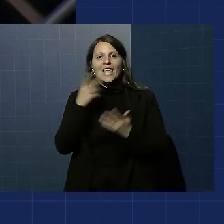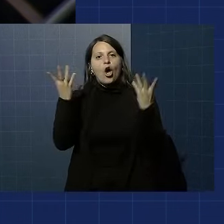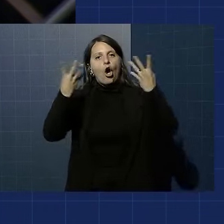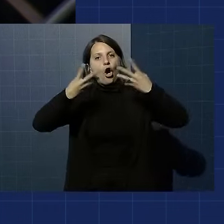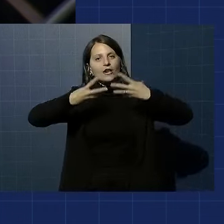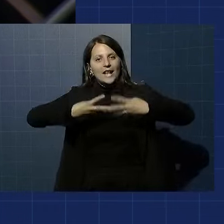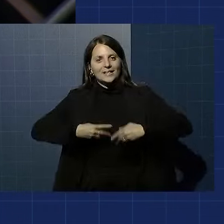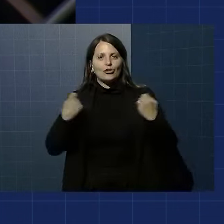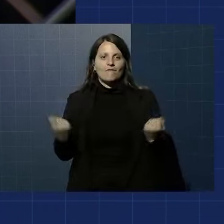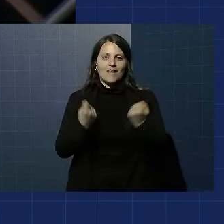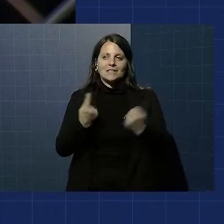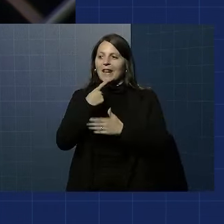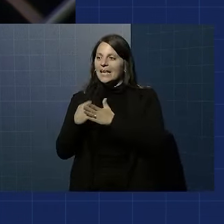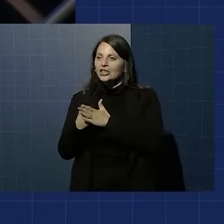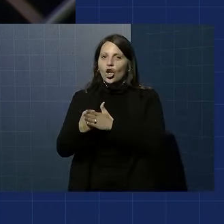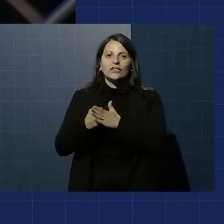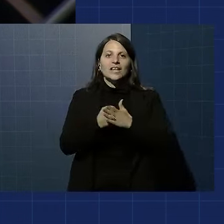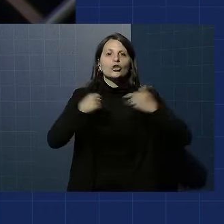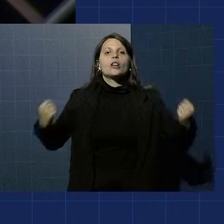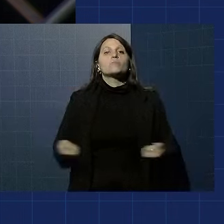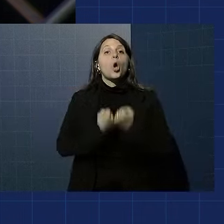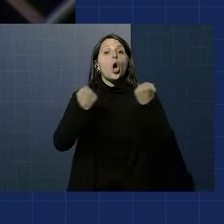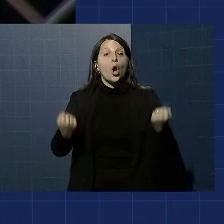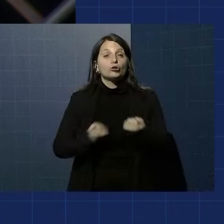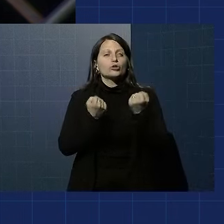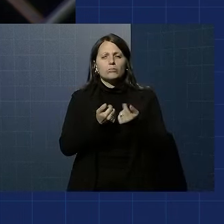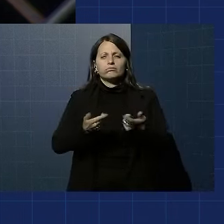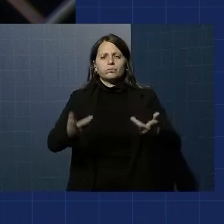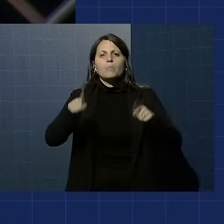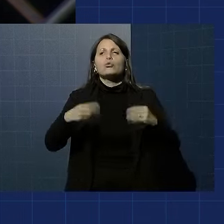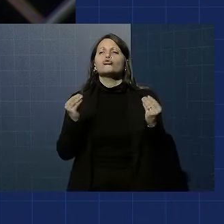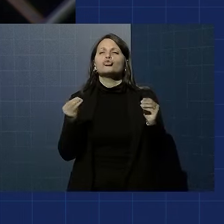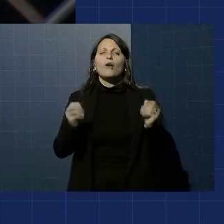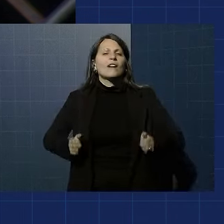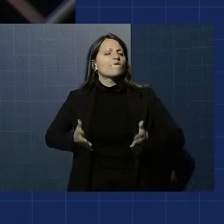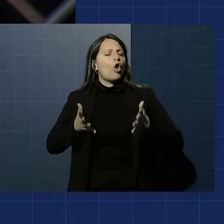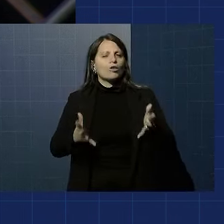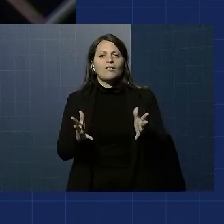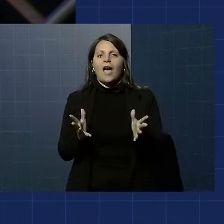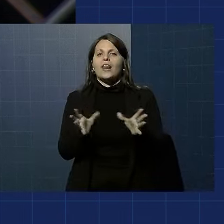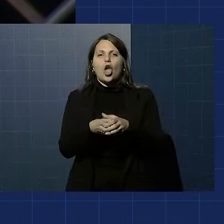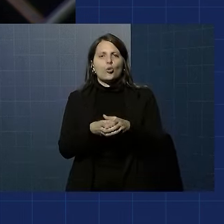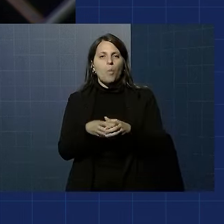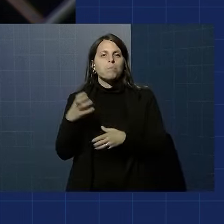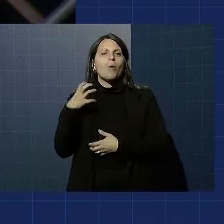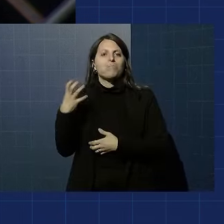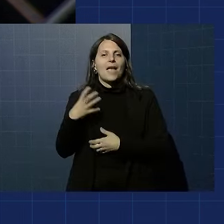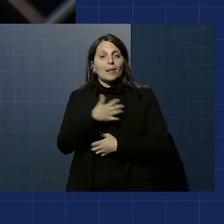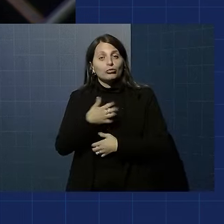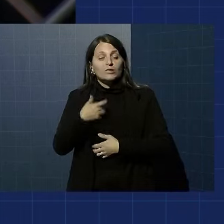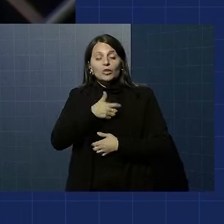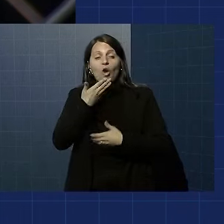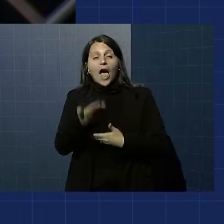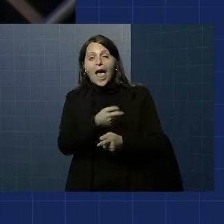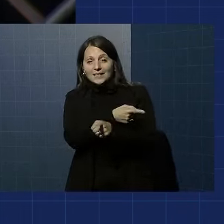tutti i sostenitori, gli sponsor e soprattutto i numerosissimi e giovani volontari di Bergamo Scienza, perché grazie a loro ogni anno